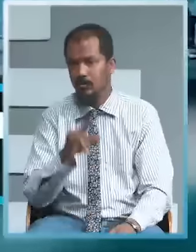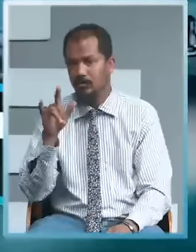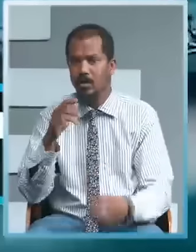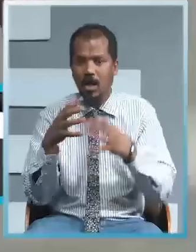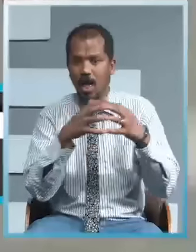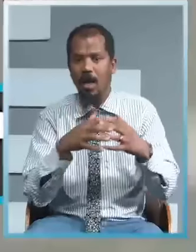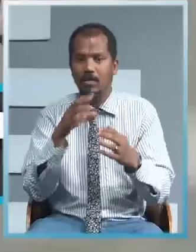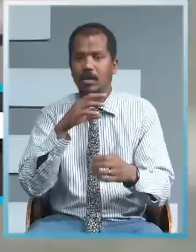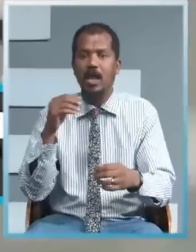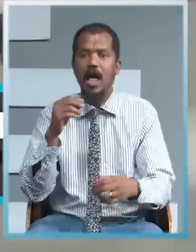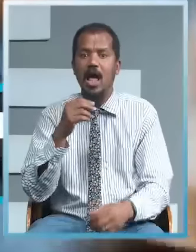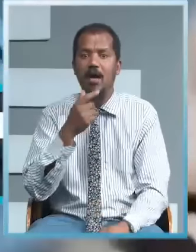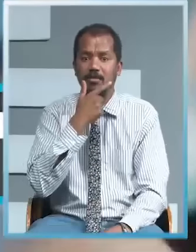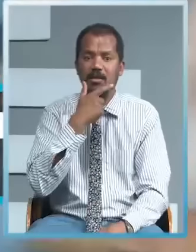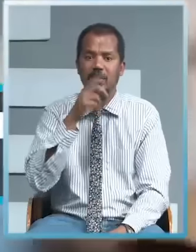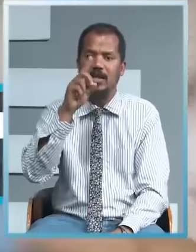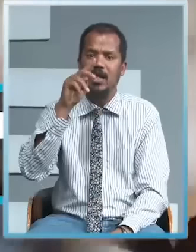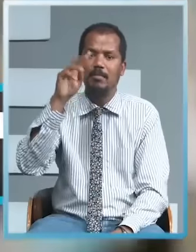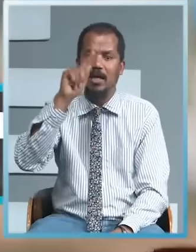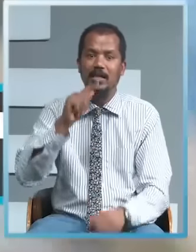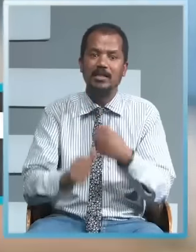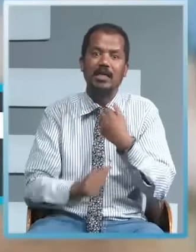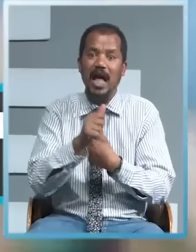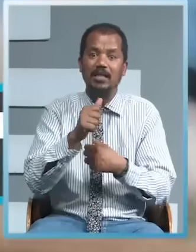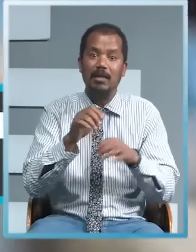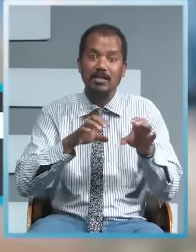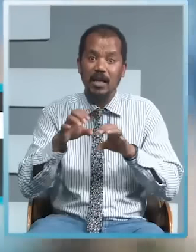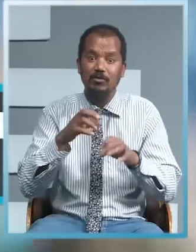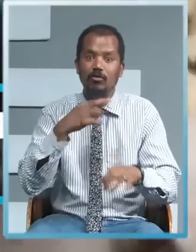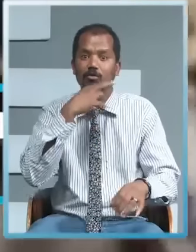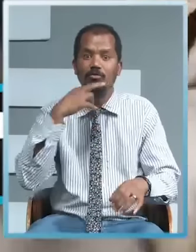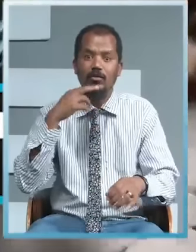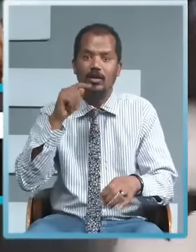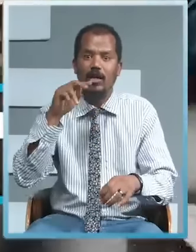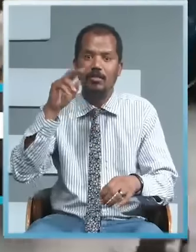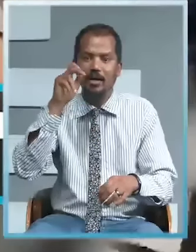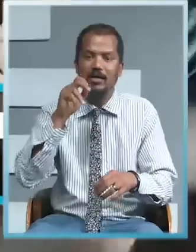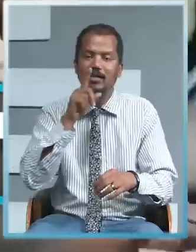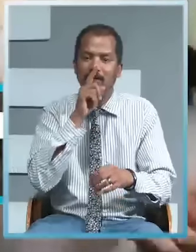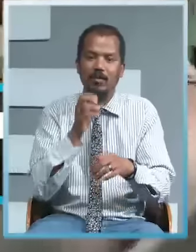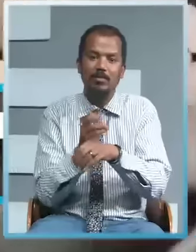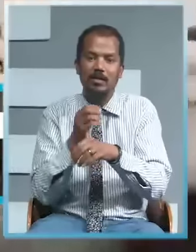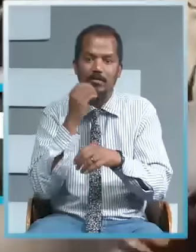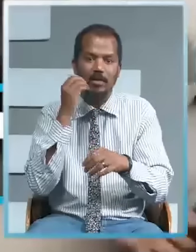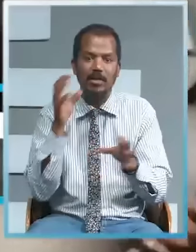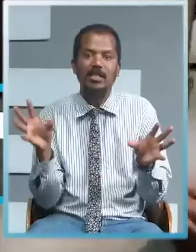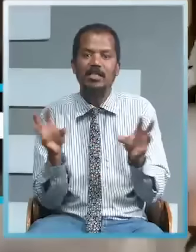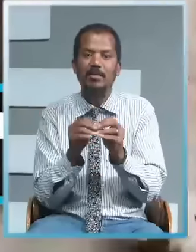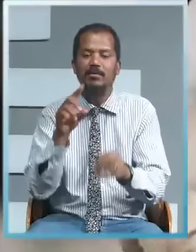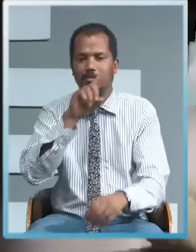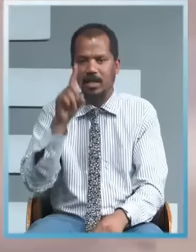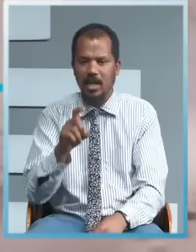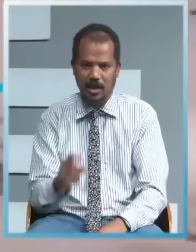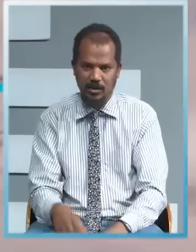ኮች አሜሪካና ብሪታንያ በየመን ጥቃት መሰንዘራቸውን ተከትሎ ሩሲያ የተመድ የጸጥታው ምክር ቤት እንዲሰበሰብ